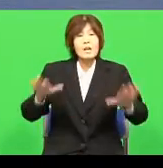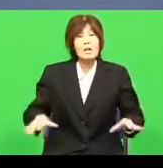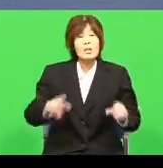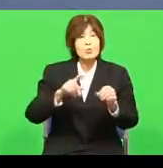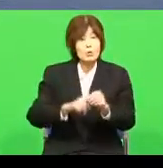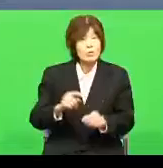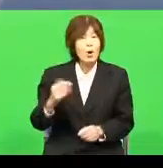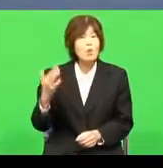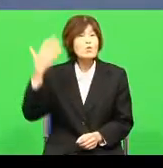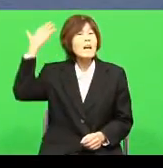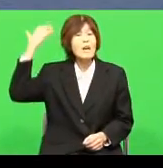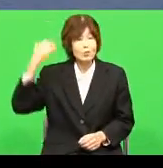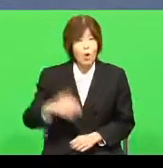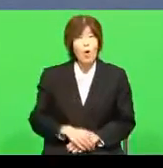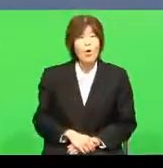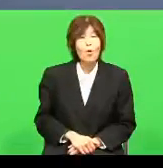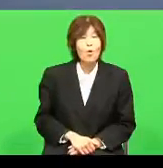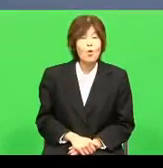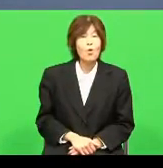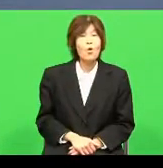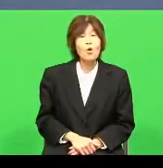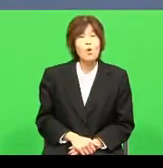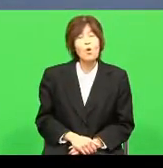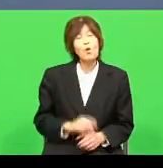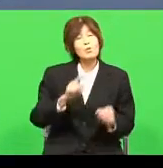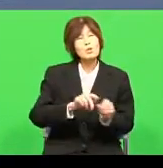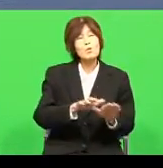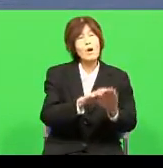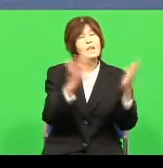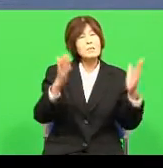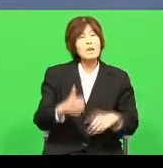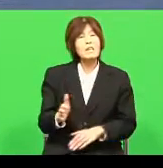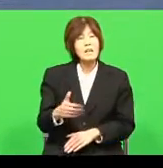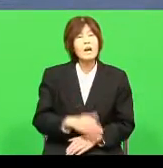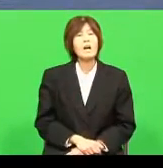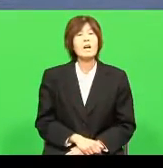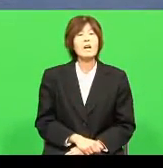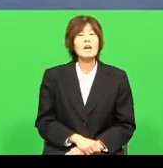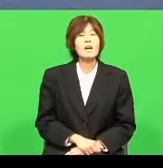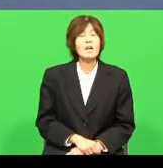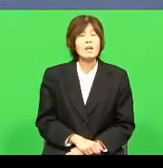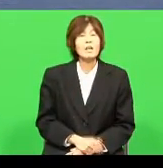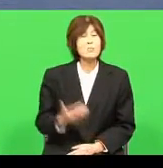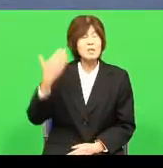また今年は振り返りますと年明けからパ